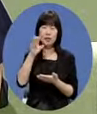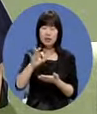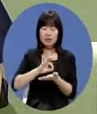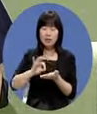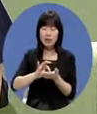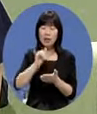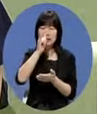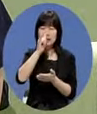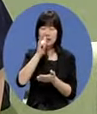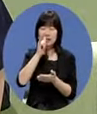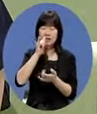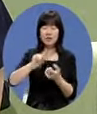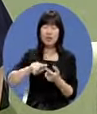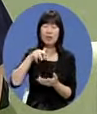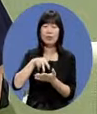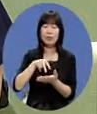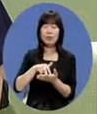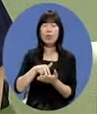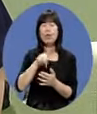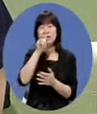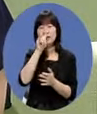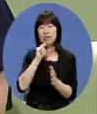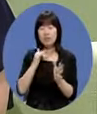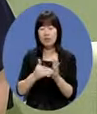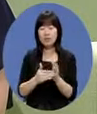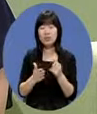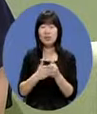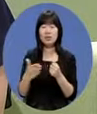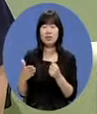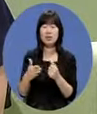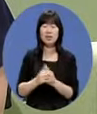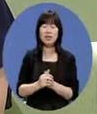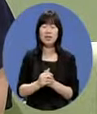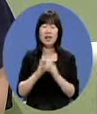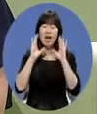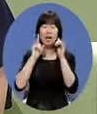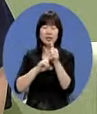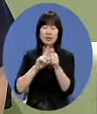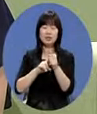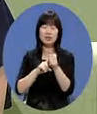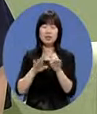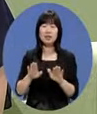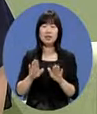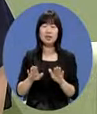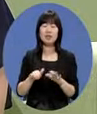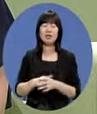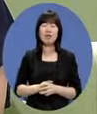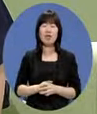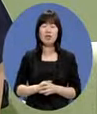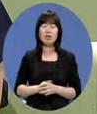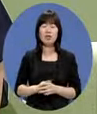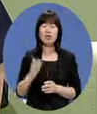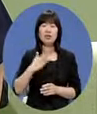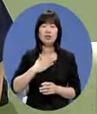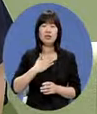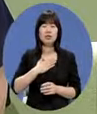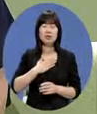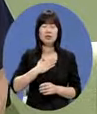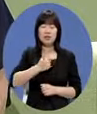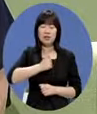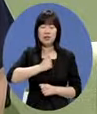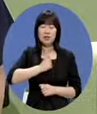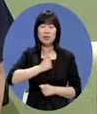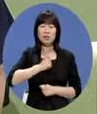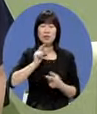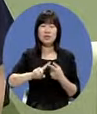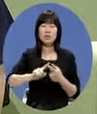돈 썼는지도 그런 부분들도 있었고 뭐 이렇게 하다 보니까 아이들이 사실은 이제 어떤 자기 그 자존감에